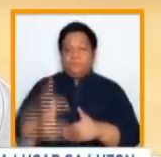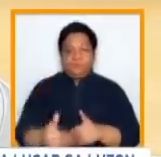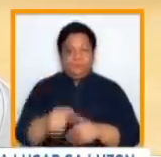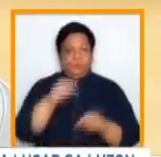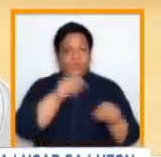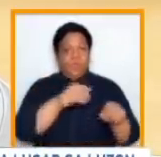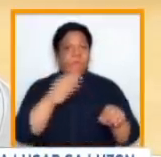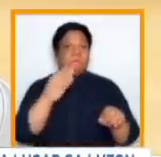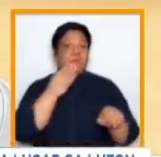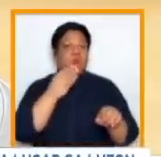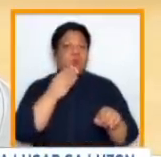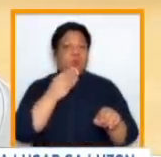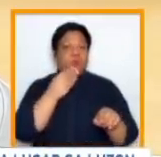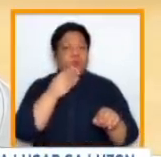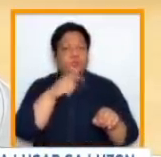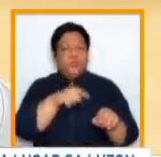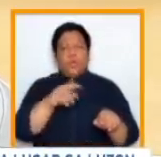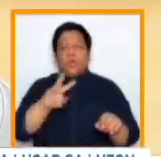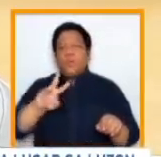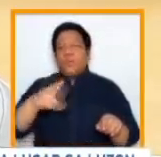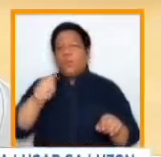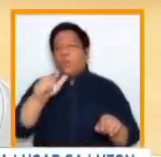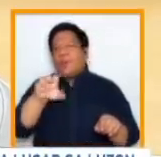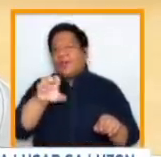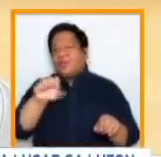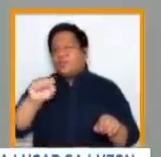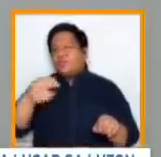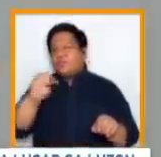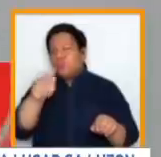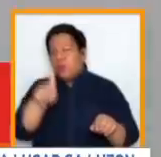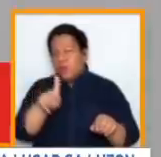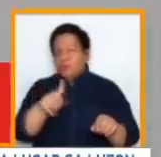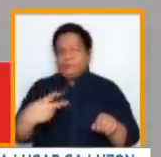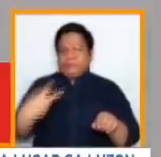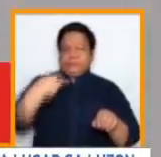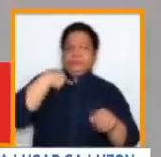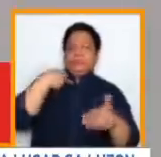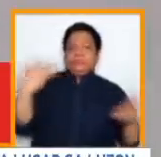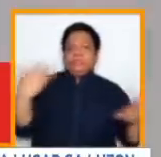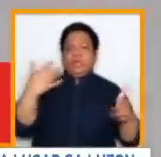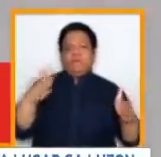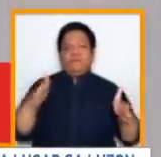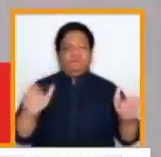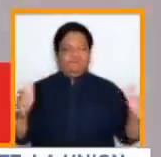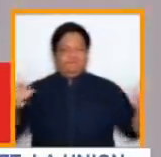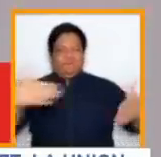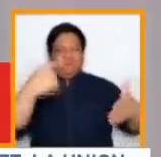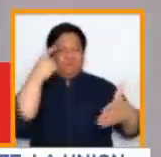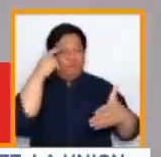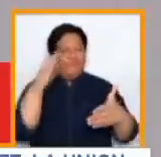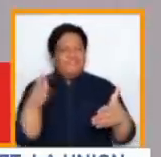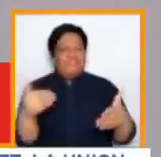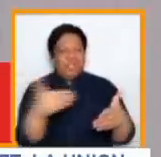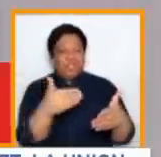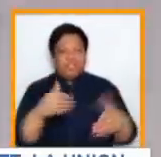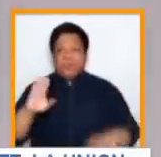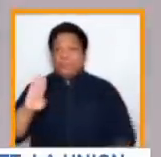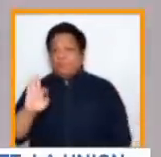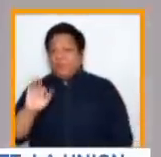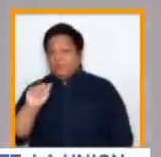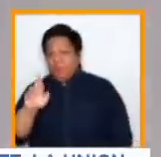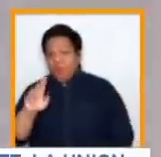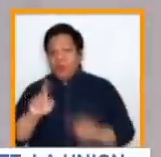natrap sa isang fish cage. Agad dumaksyon ng Bureau of Fisheries and Aquatic Resources, BFAR, at Coast Guard para mailigtas po